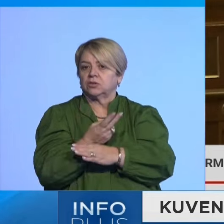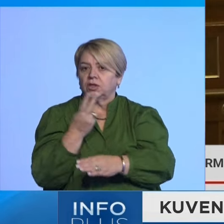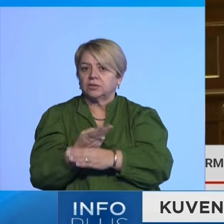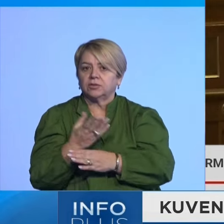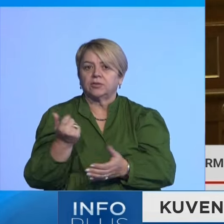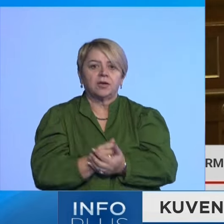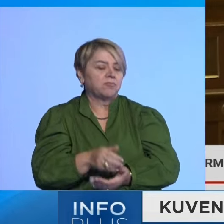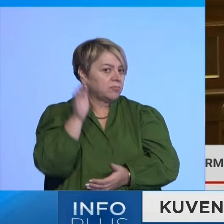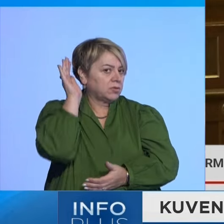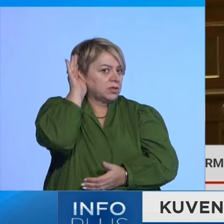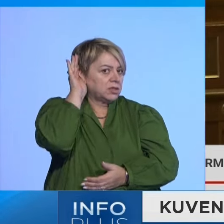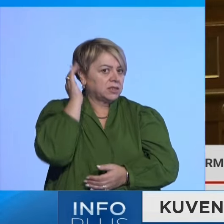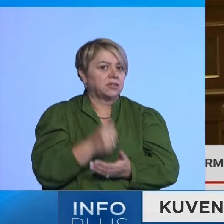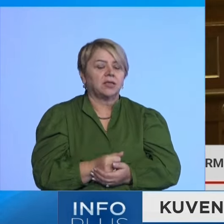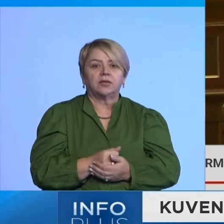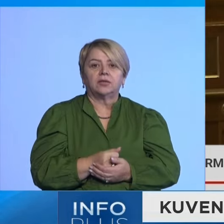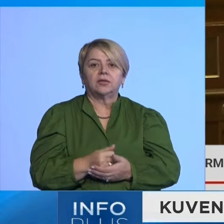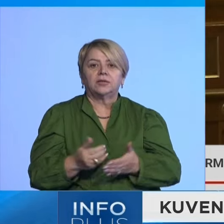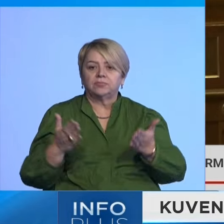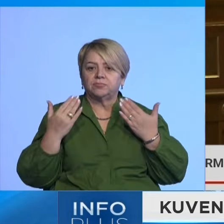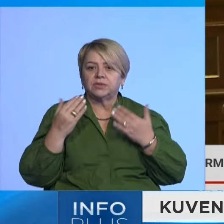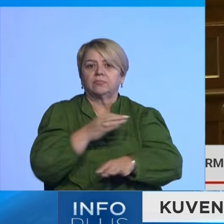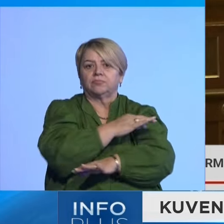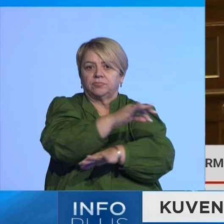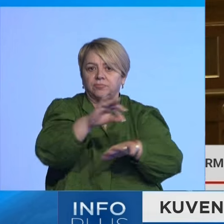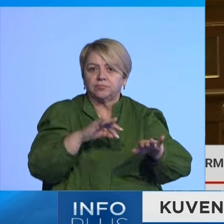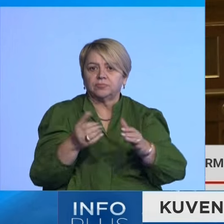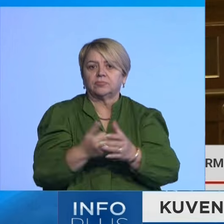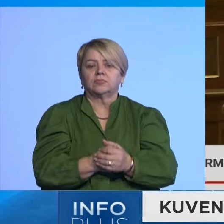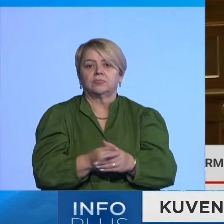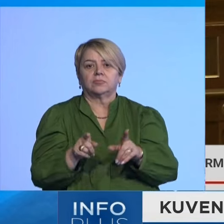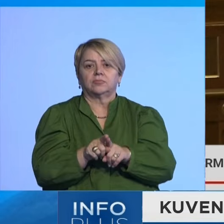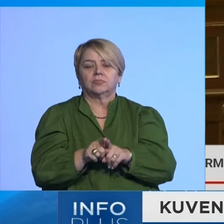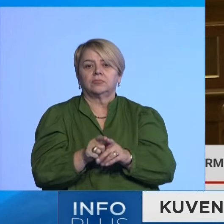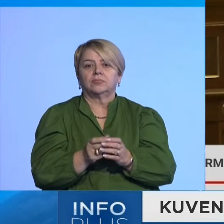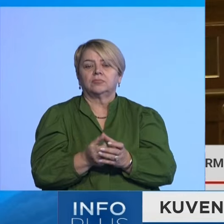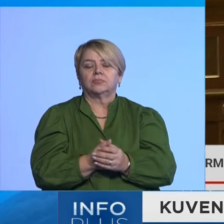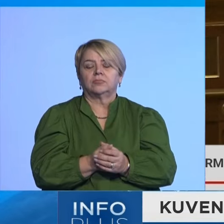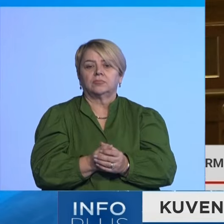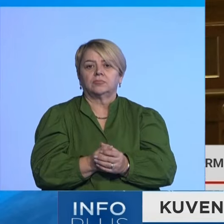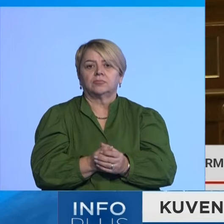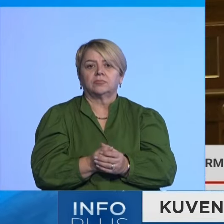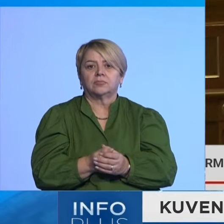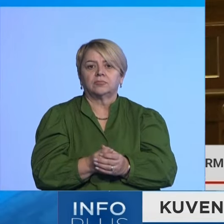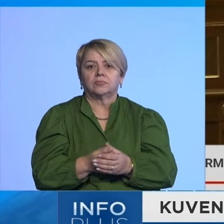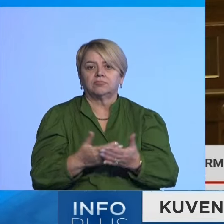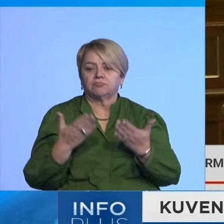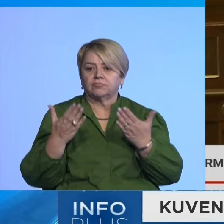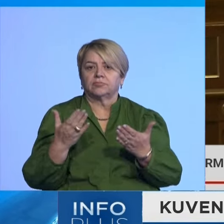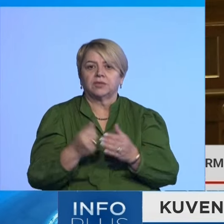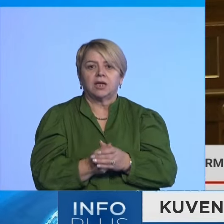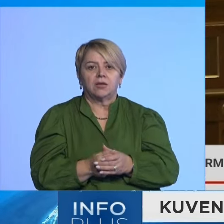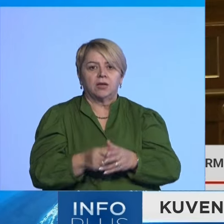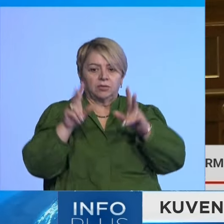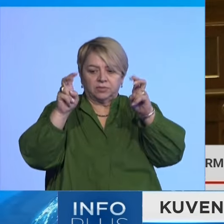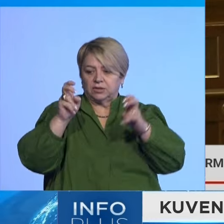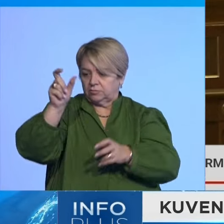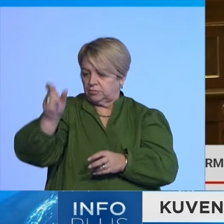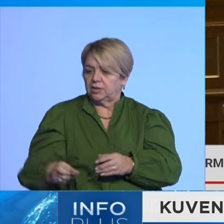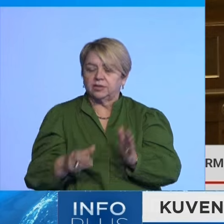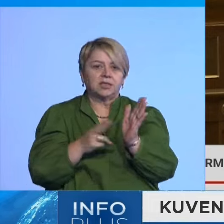nga Ministria e Mjedisit dhe Planifikimit Hapsinor, me një krye personazh Nasser